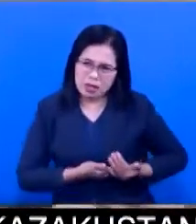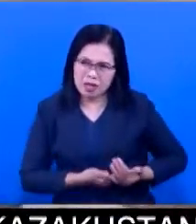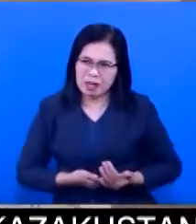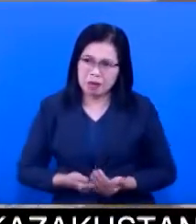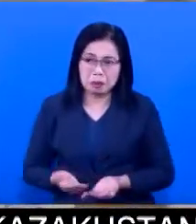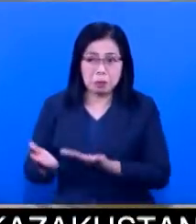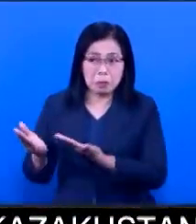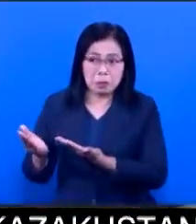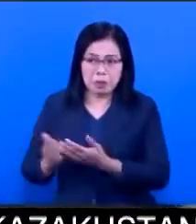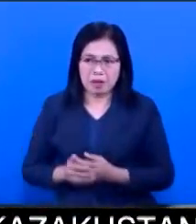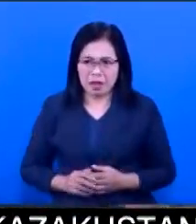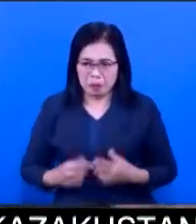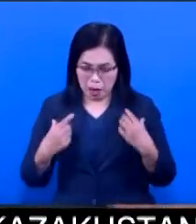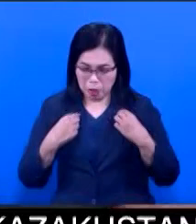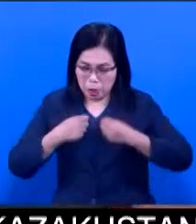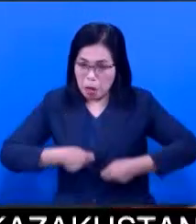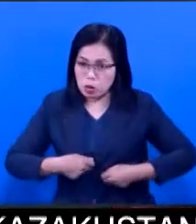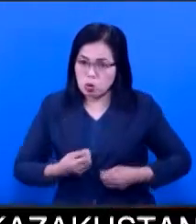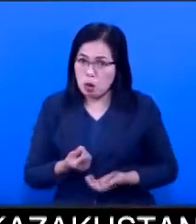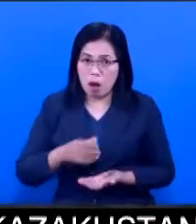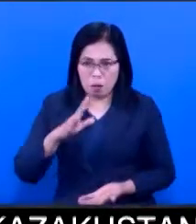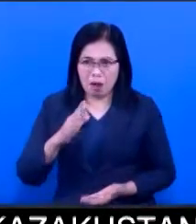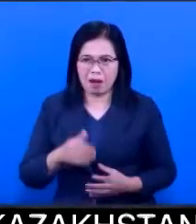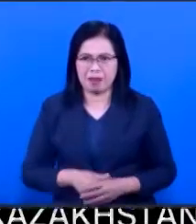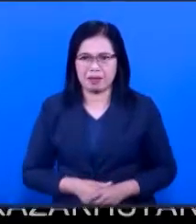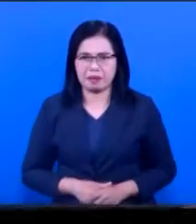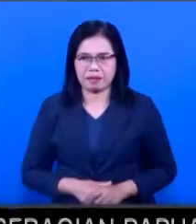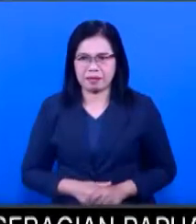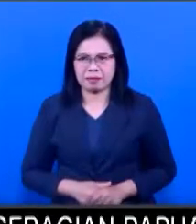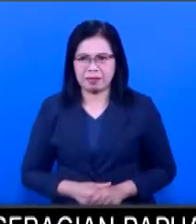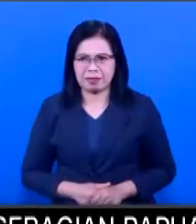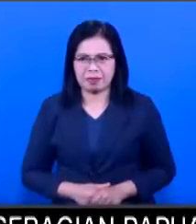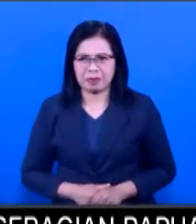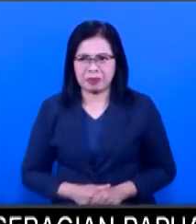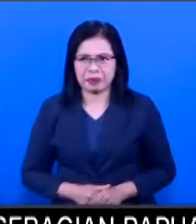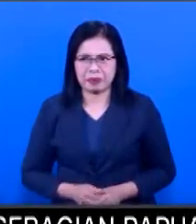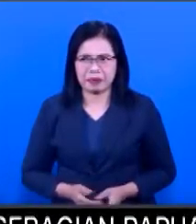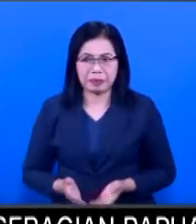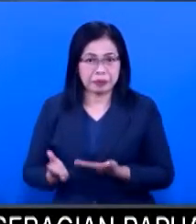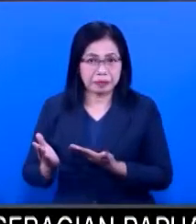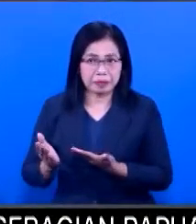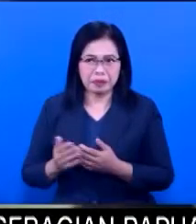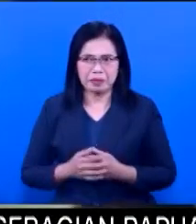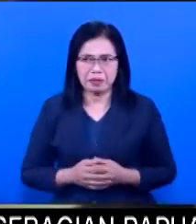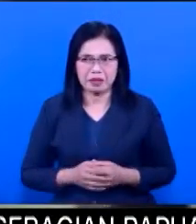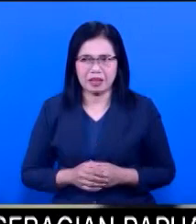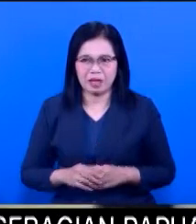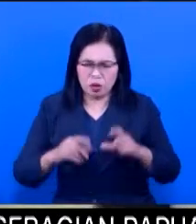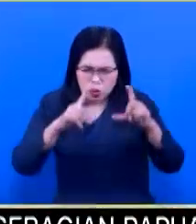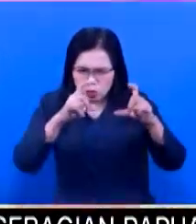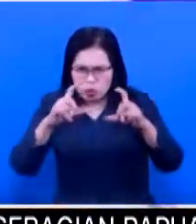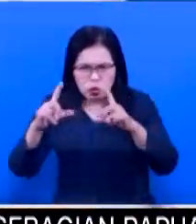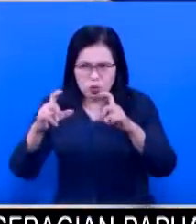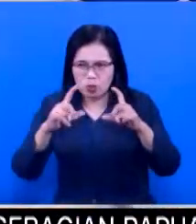bayi. Artis Ivan Gunawan bahkan tidak tanggung-tanggung menyewa jasa fotografi bayi senilai puluhan juta rupiah untuk mengabadikan